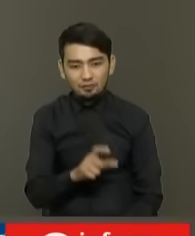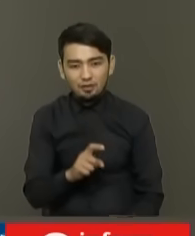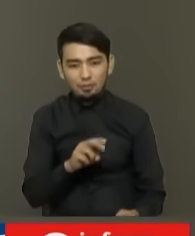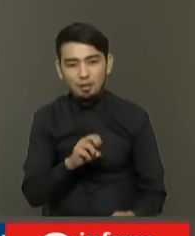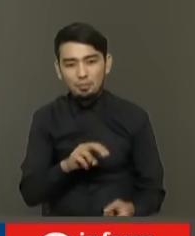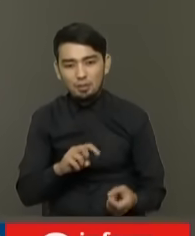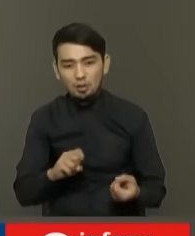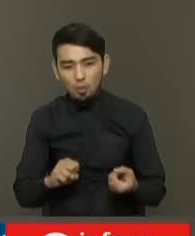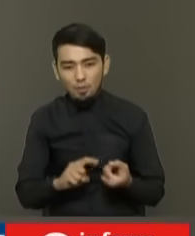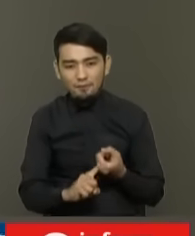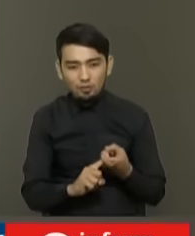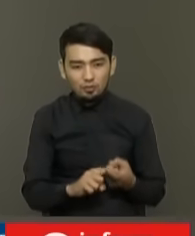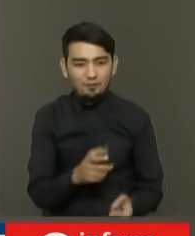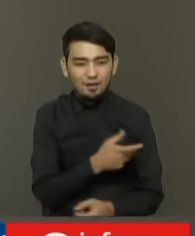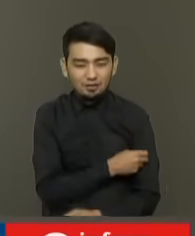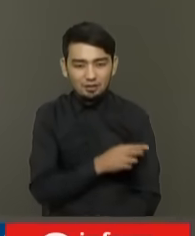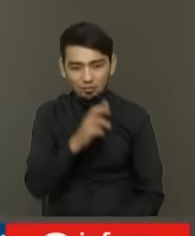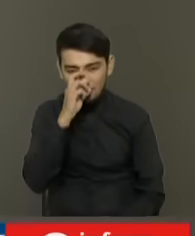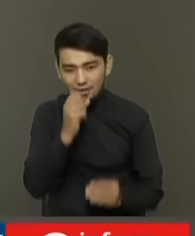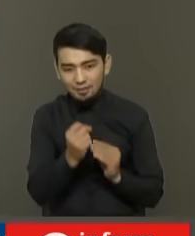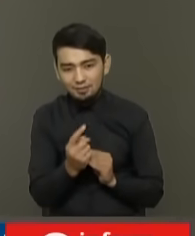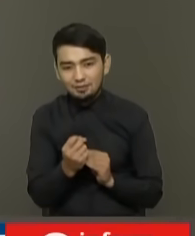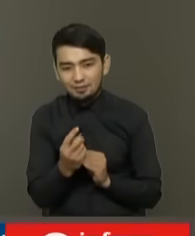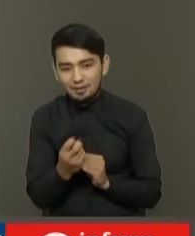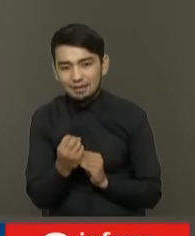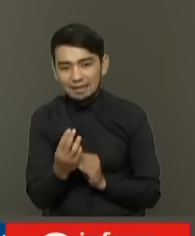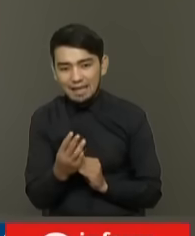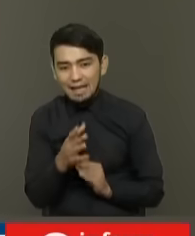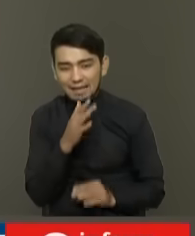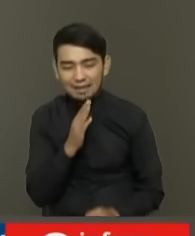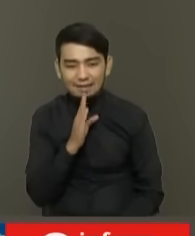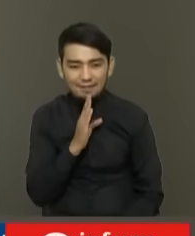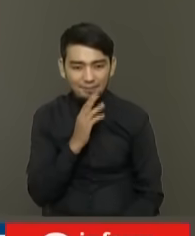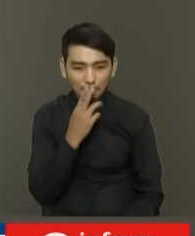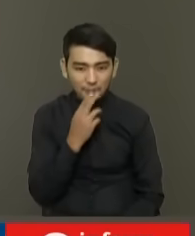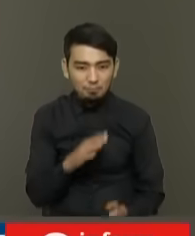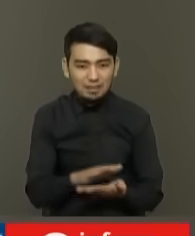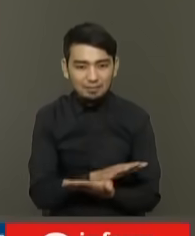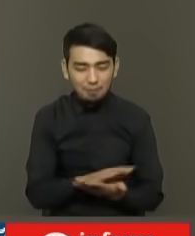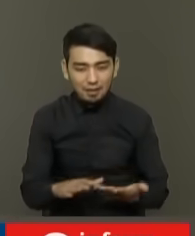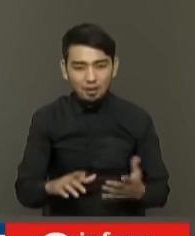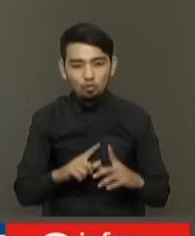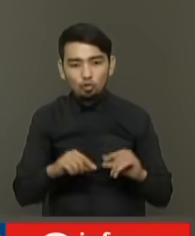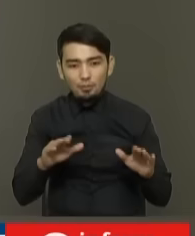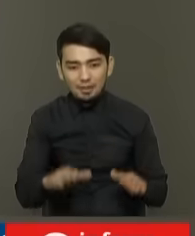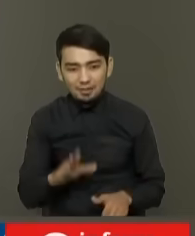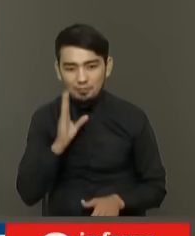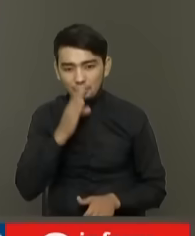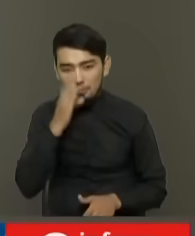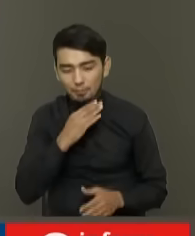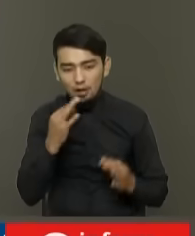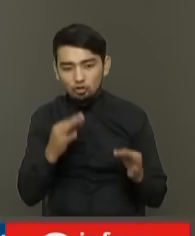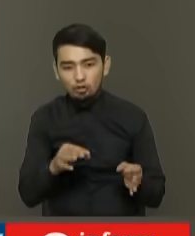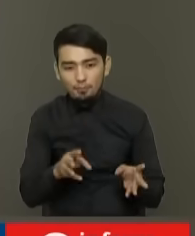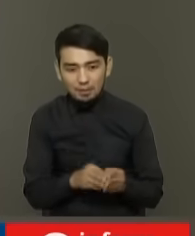вакцинасы мемлекет 11, 12, 13 жасар қыздарға тегін мектепте ата-аналарының рұқсатымен